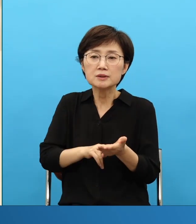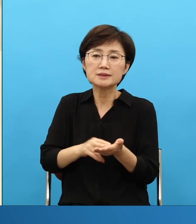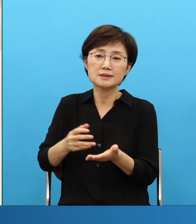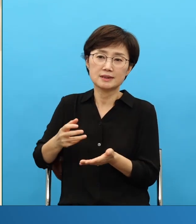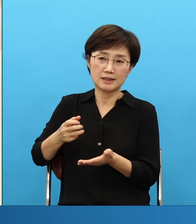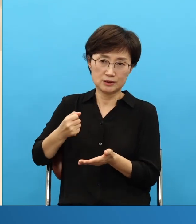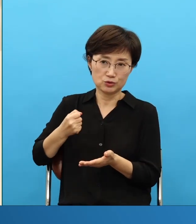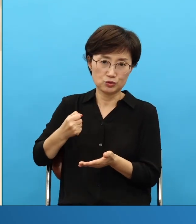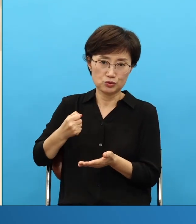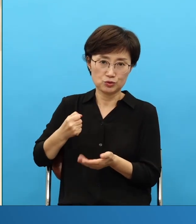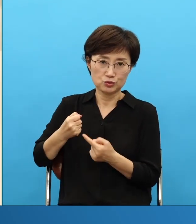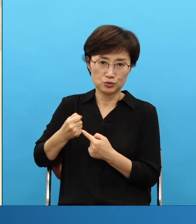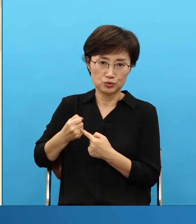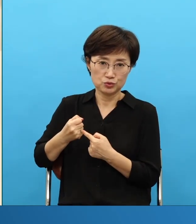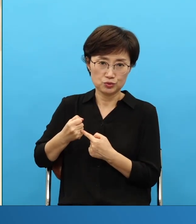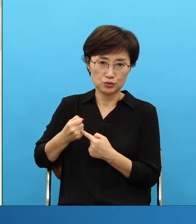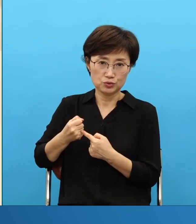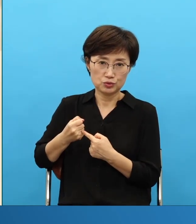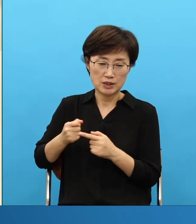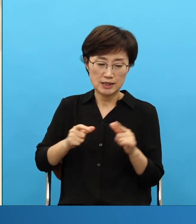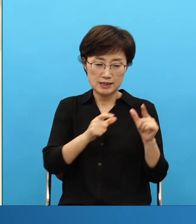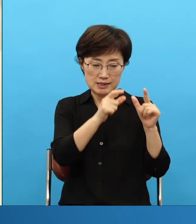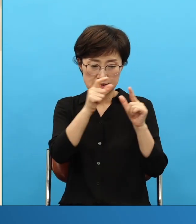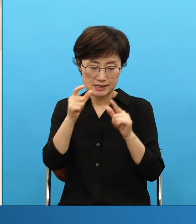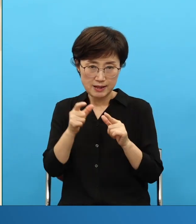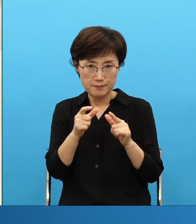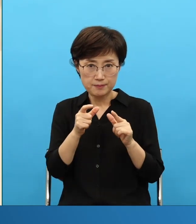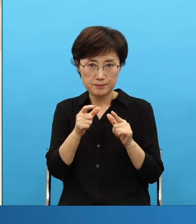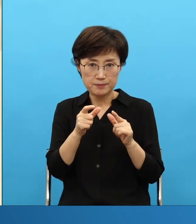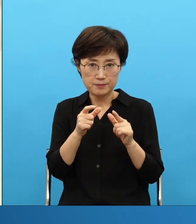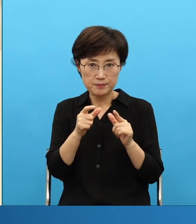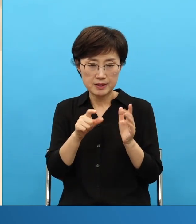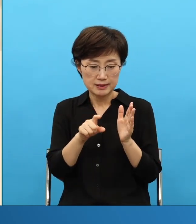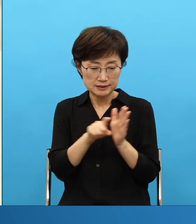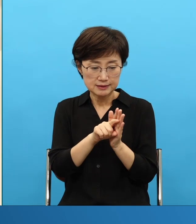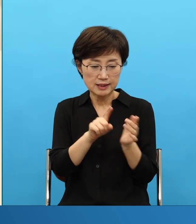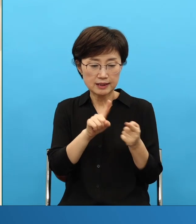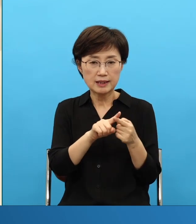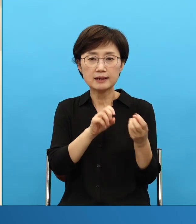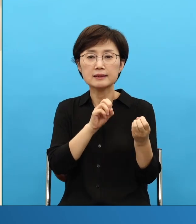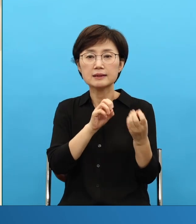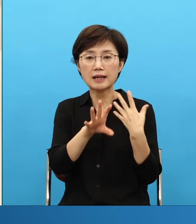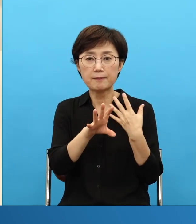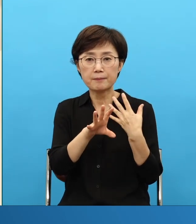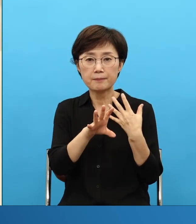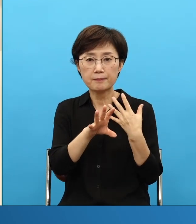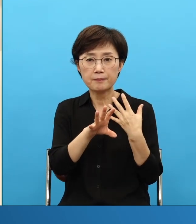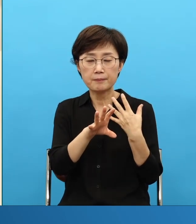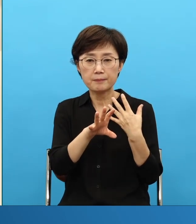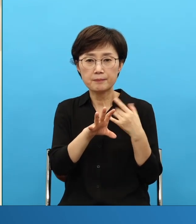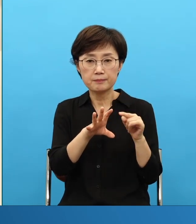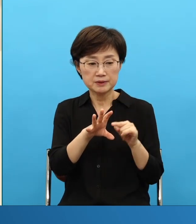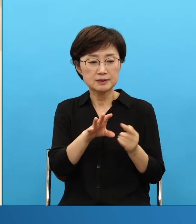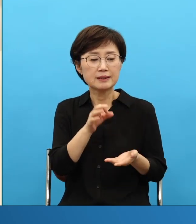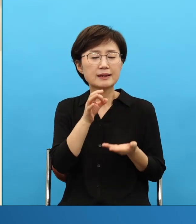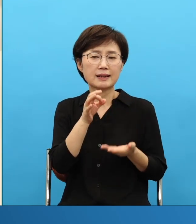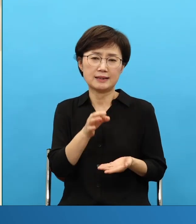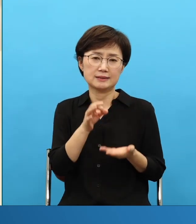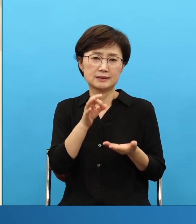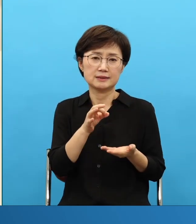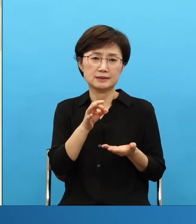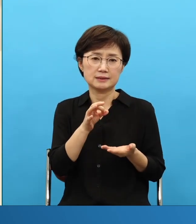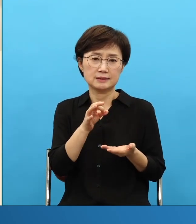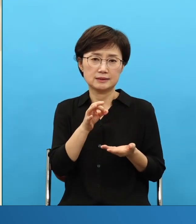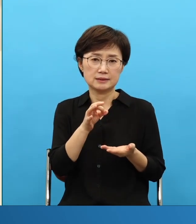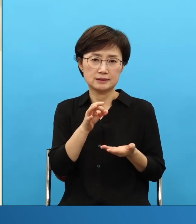통해서 중요한 인생과 이 신앙에 대한 답을 얻었던 그 가치를